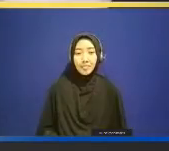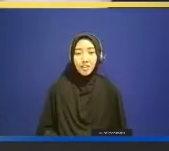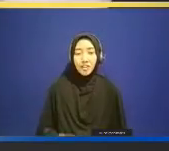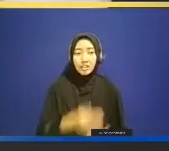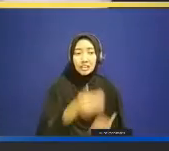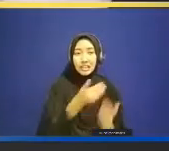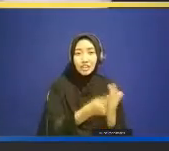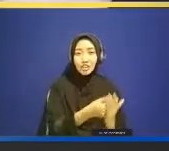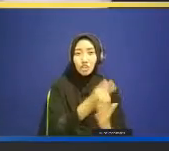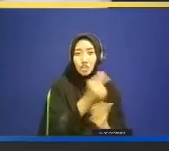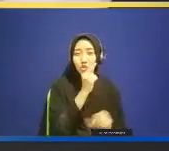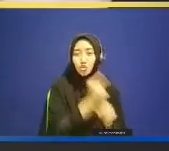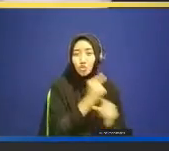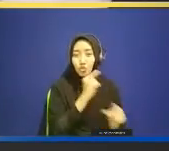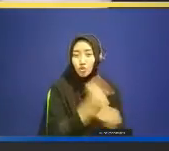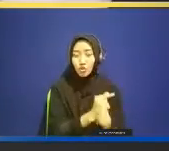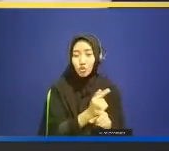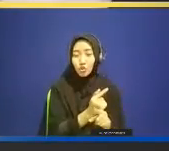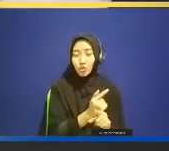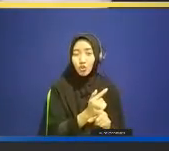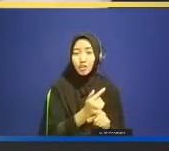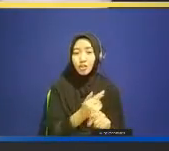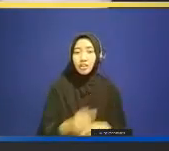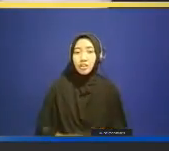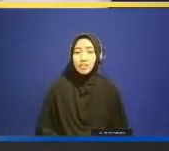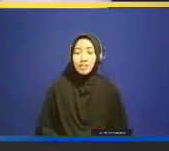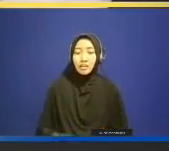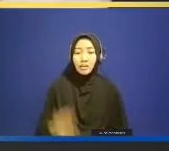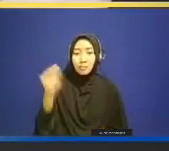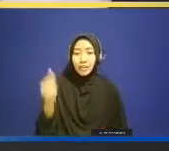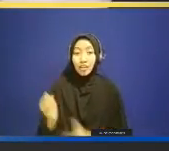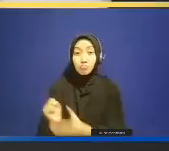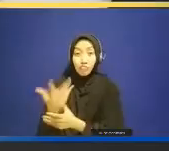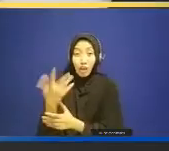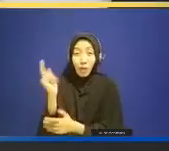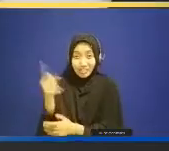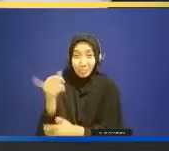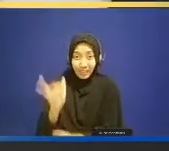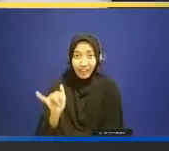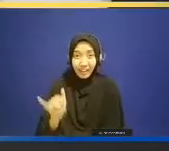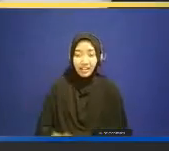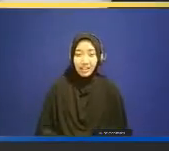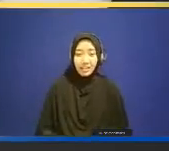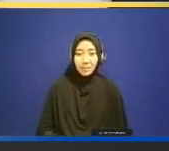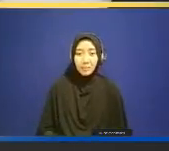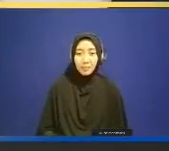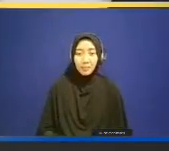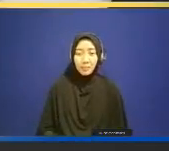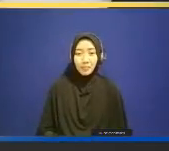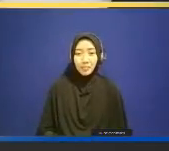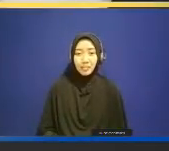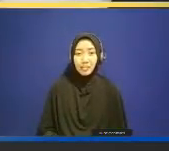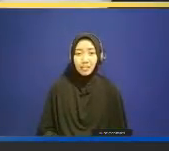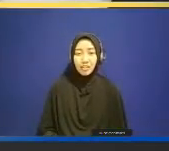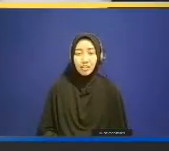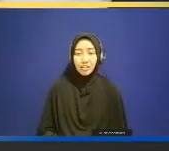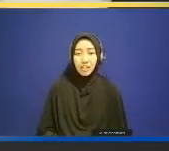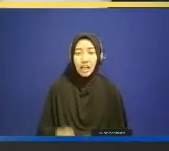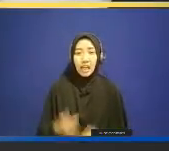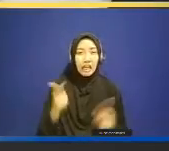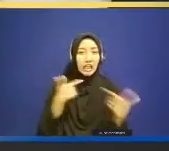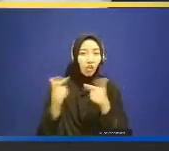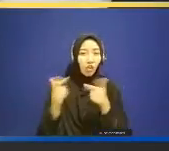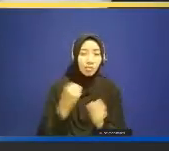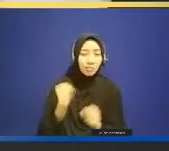guru lantas untuk l bayar bunga kan rezeki apa ya biar bunga wajib gak bisa di utik